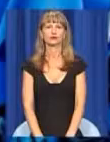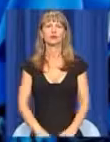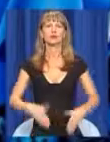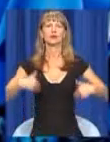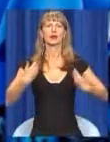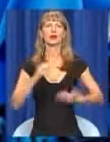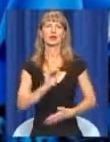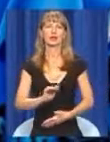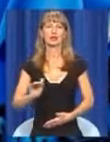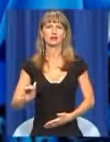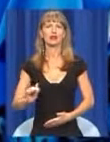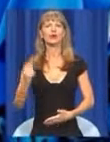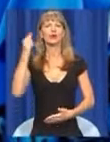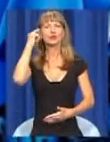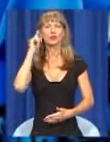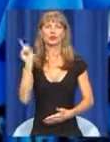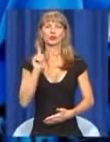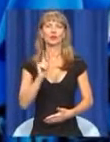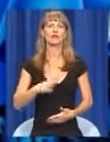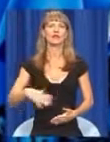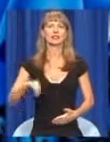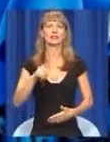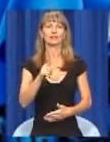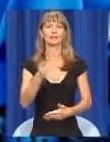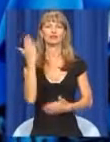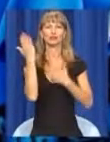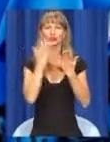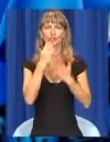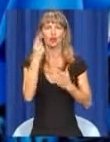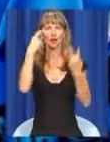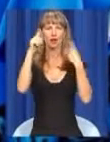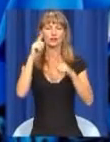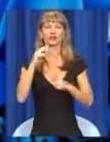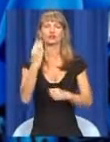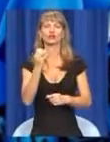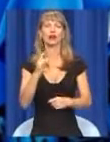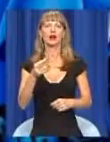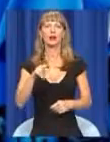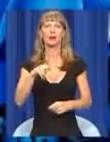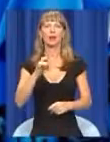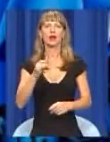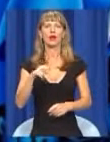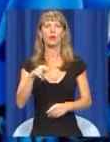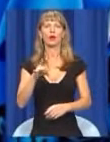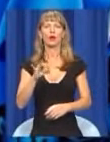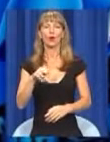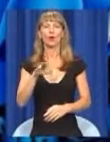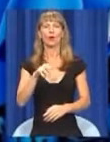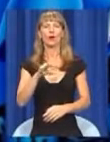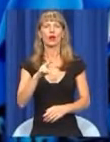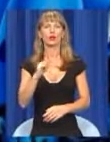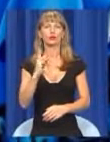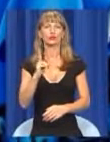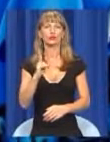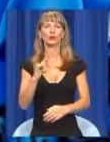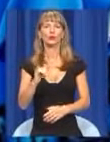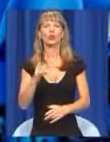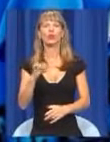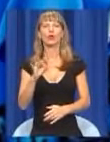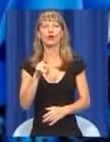Привіт, малеча! Гадаю, що всі ви читали казку Шарля Перо про попелюшку. Проте, можливо, не всім